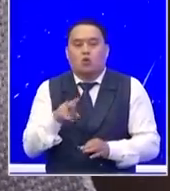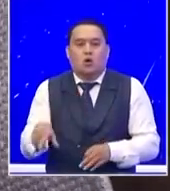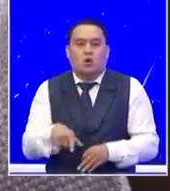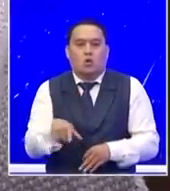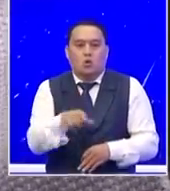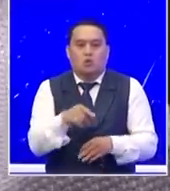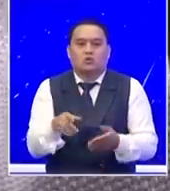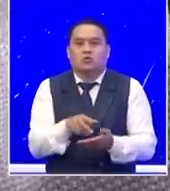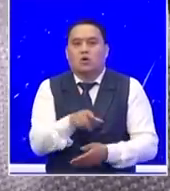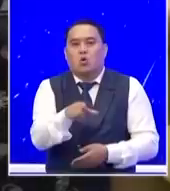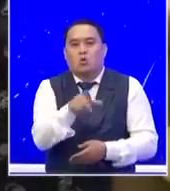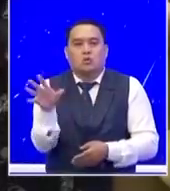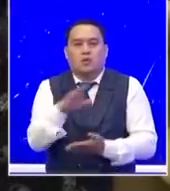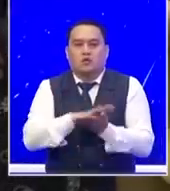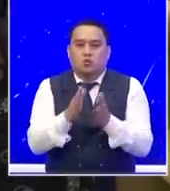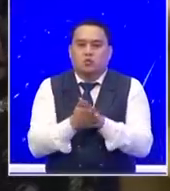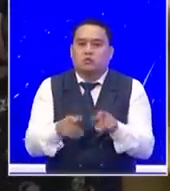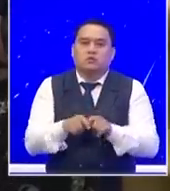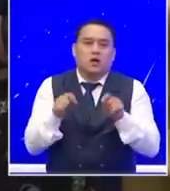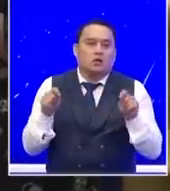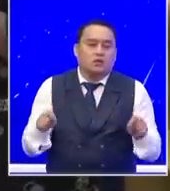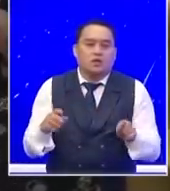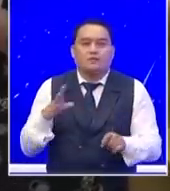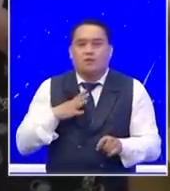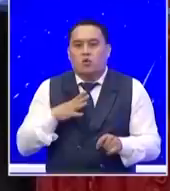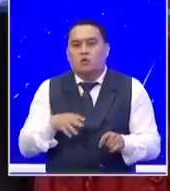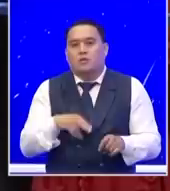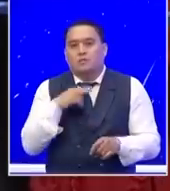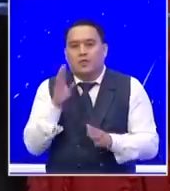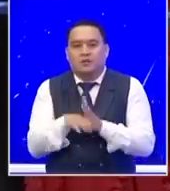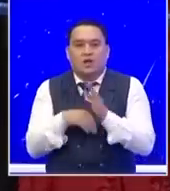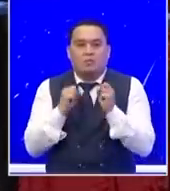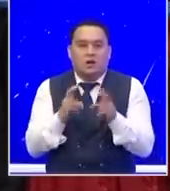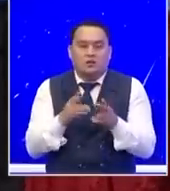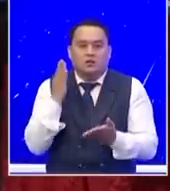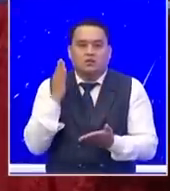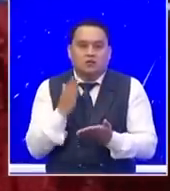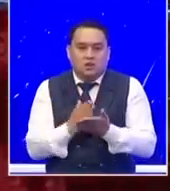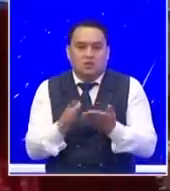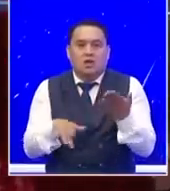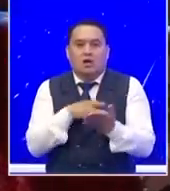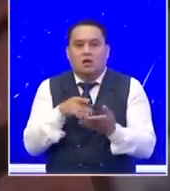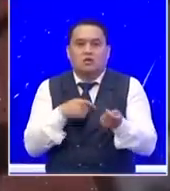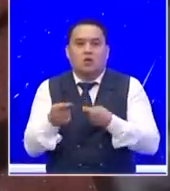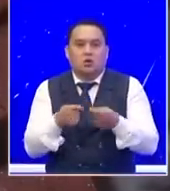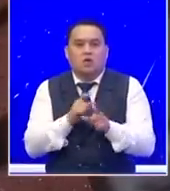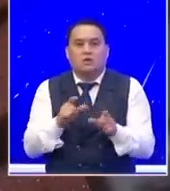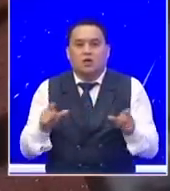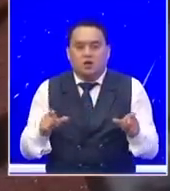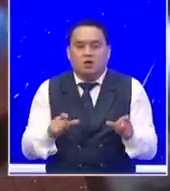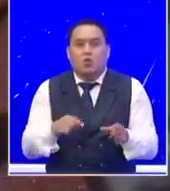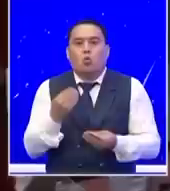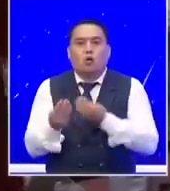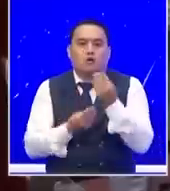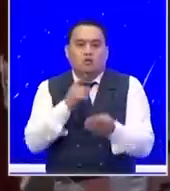жағалауында серуендеушілерге барлық жағдай жасалған, тіпті сақтық ережелері талапқа сай дейді қала басшысы. Енді бүлдіршіндердің алаңсыз